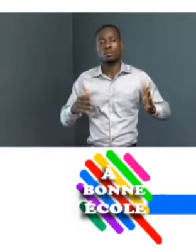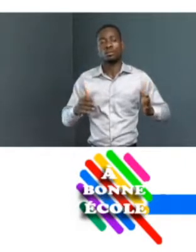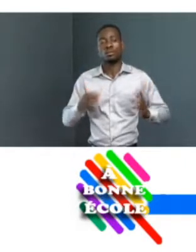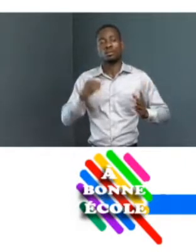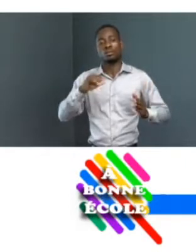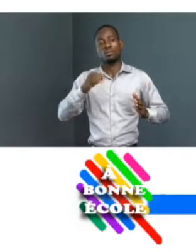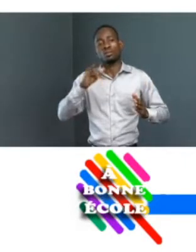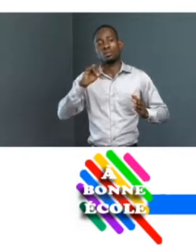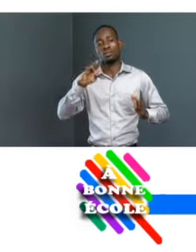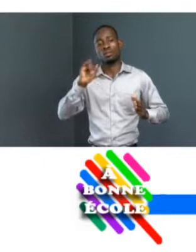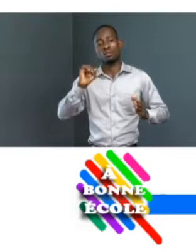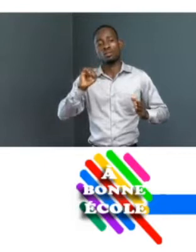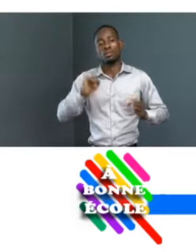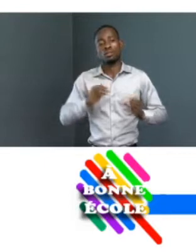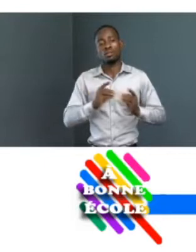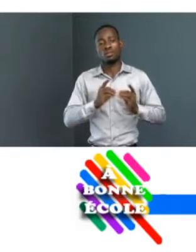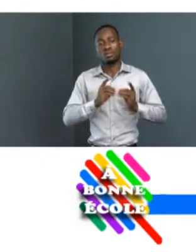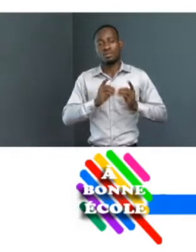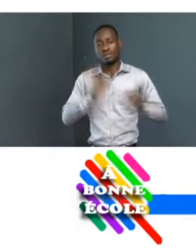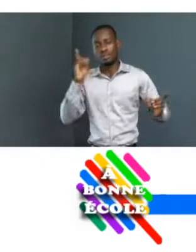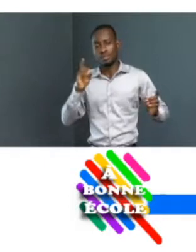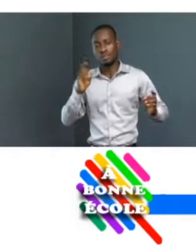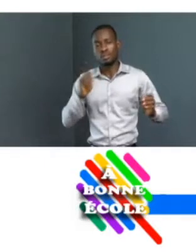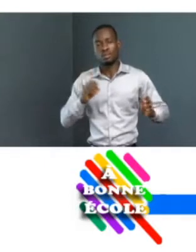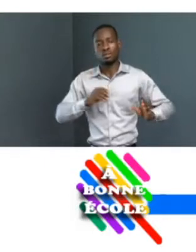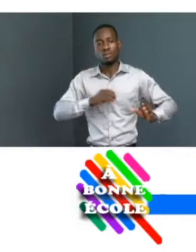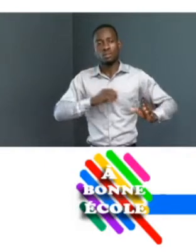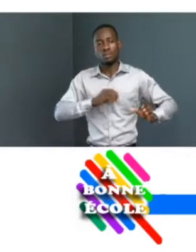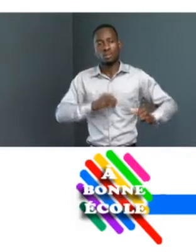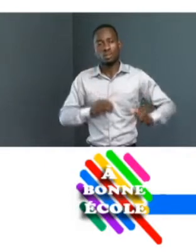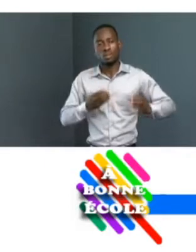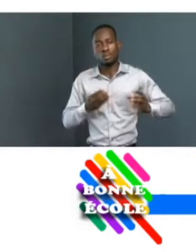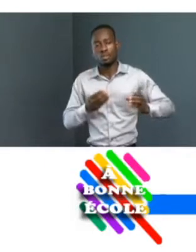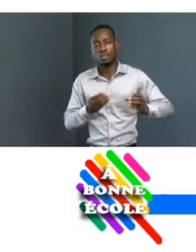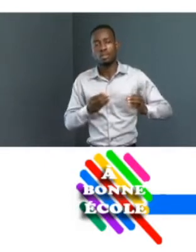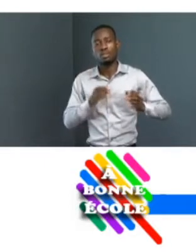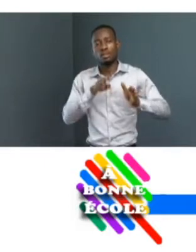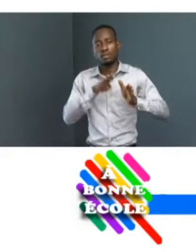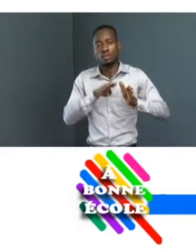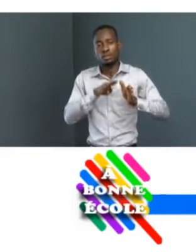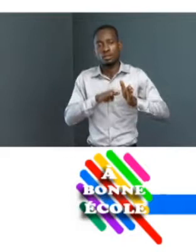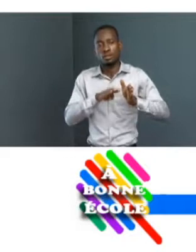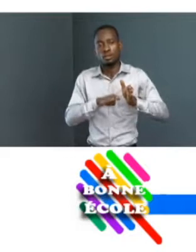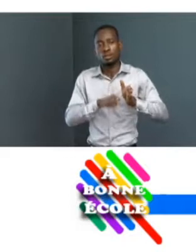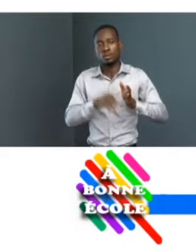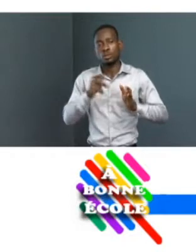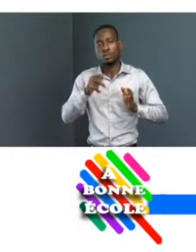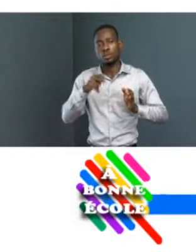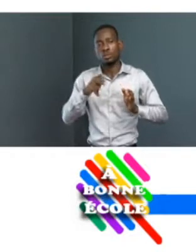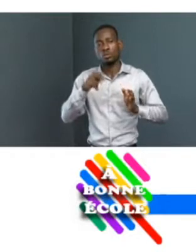l'iris se dilate, ce qui entraîne la diminution de la pupille. Cela